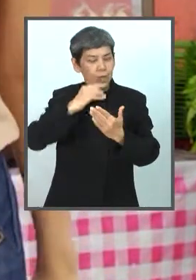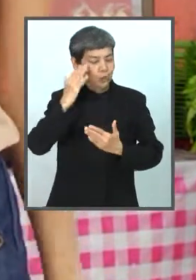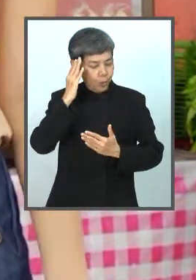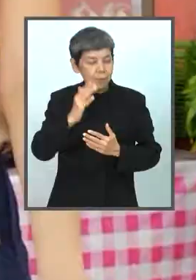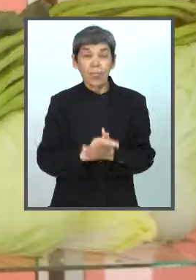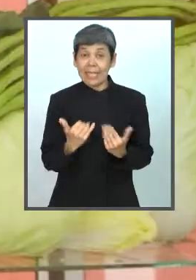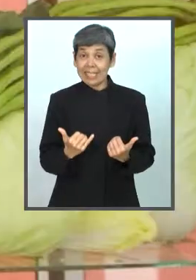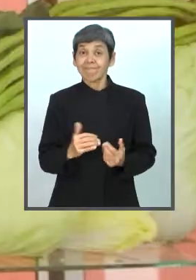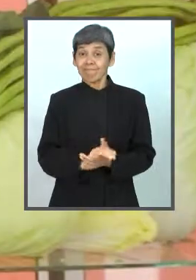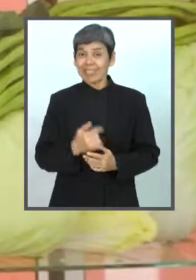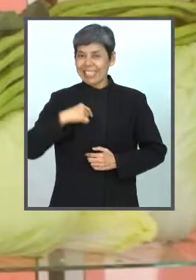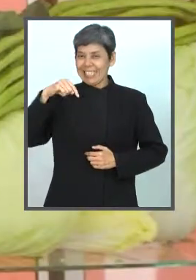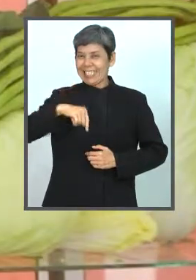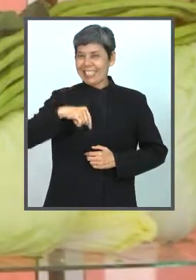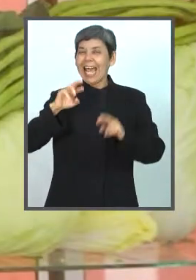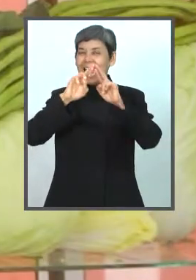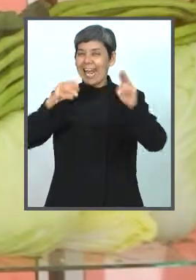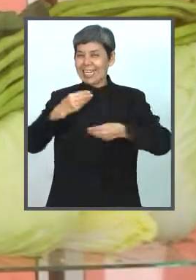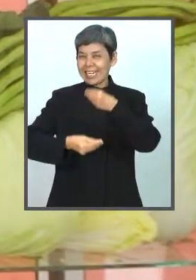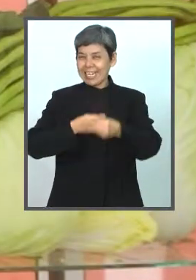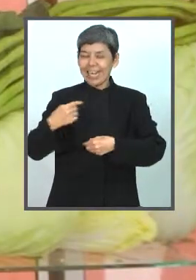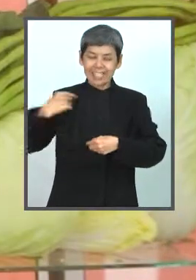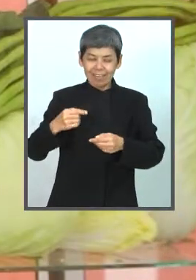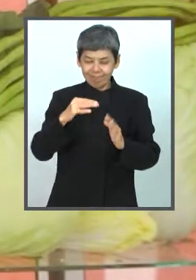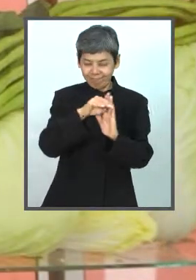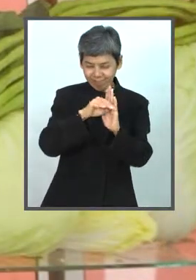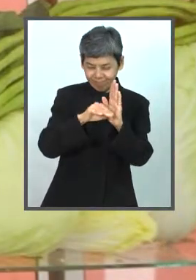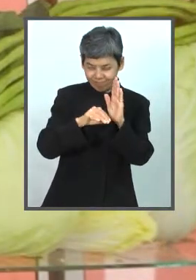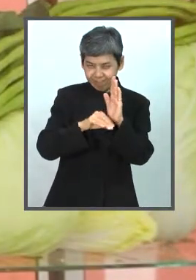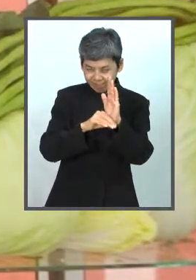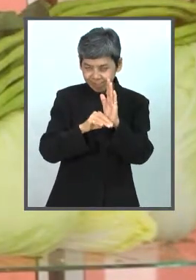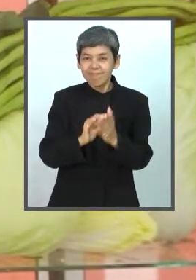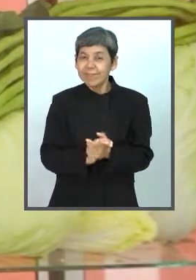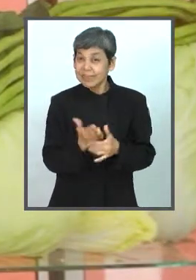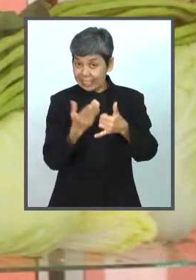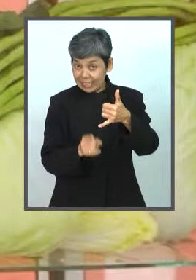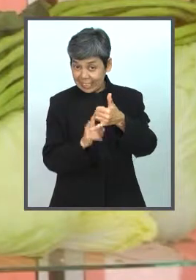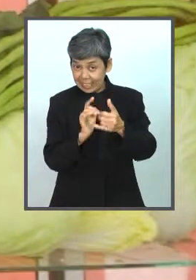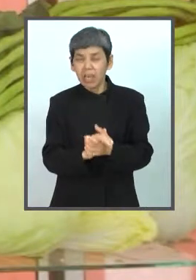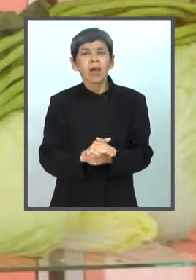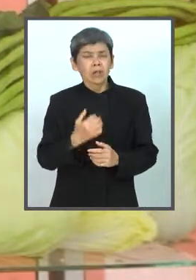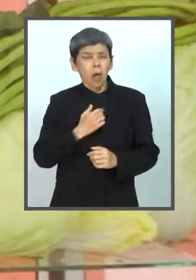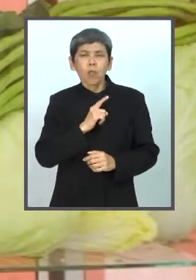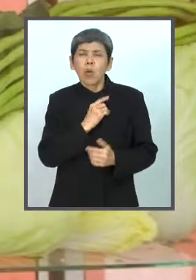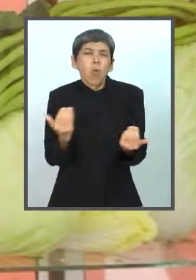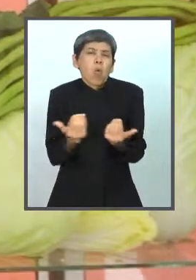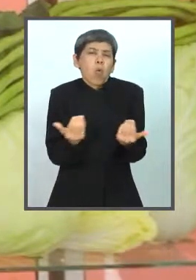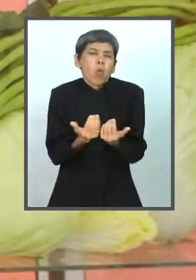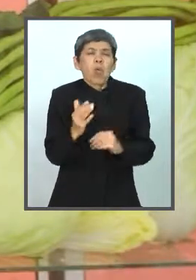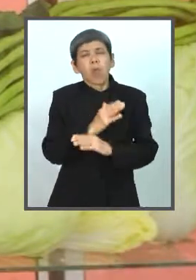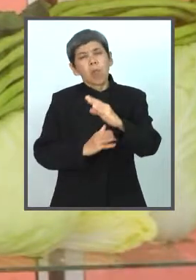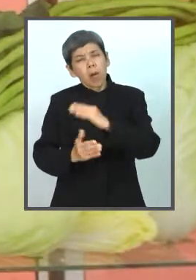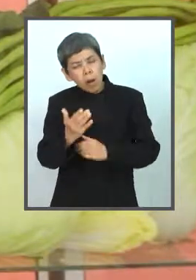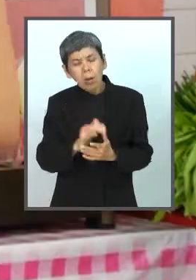ติต่อไปค่ะและตอนนี้นะคะผมก็อยู่ที่หน้าร้านขายอาหารตามสั่งของคุณจรัญญาดาราเย็นค่ะผู้ที่ต้องดูแลลูกชาย